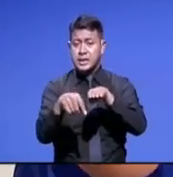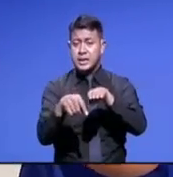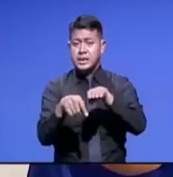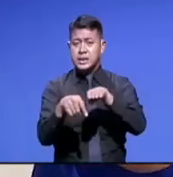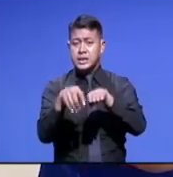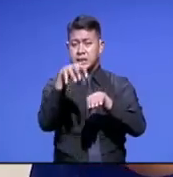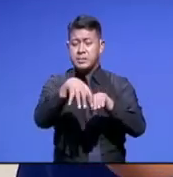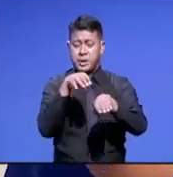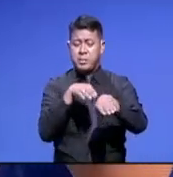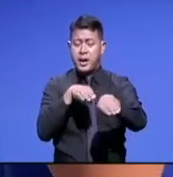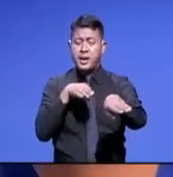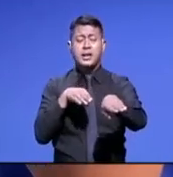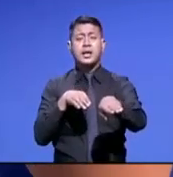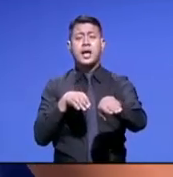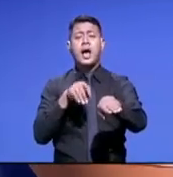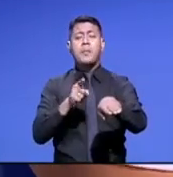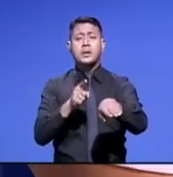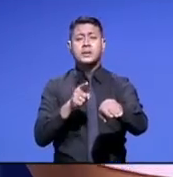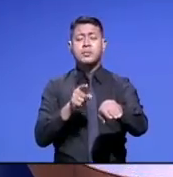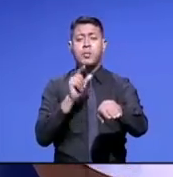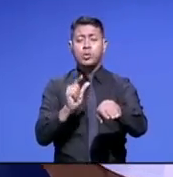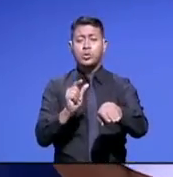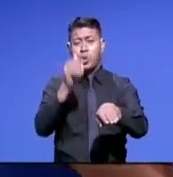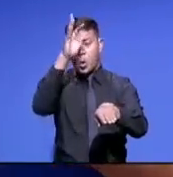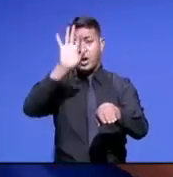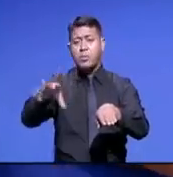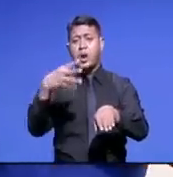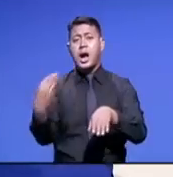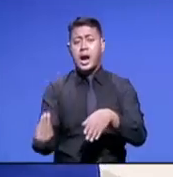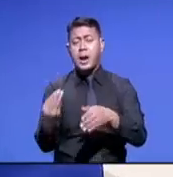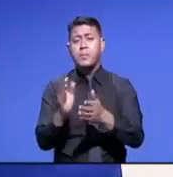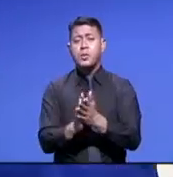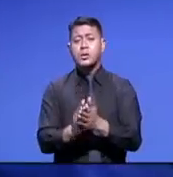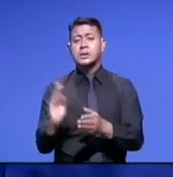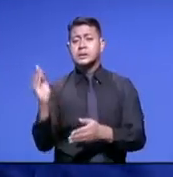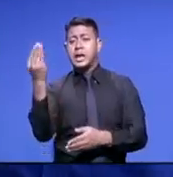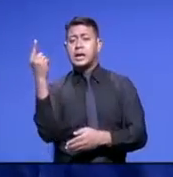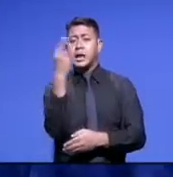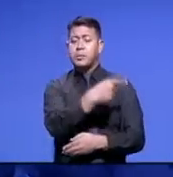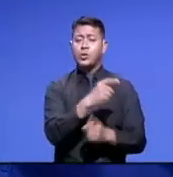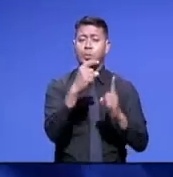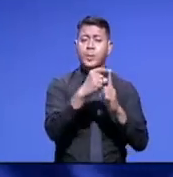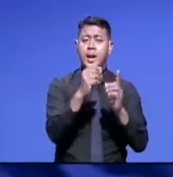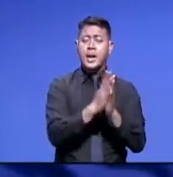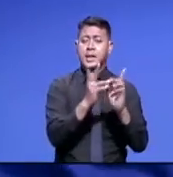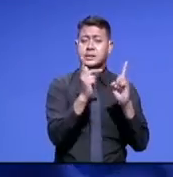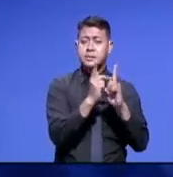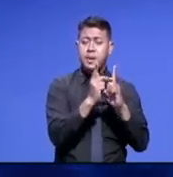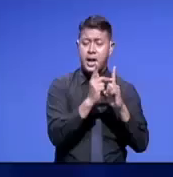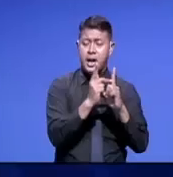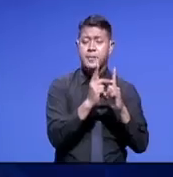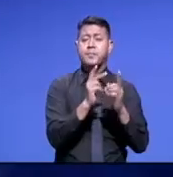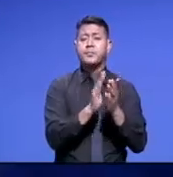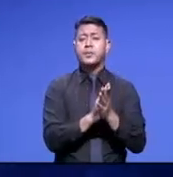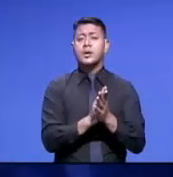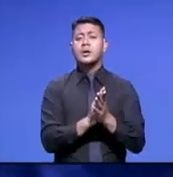satu titik kepadatan? Karena ini bagi para pemudik yang dari arah Jakarta menuju arah Pemalang maupun Semarang yang menggunakan lajur B,